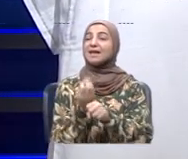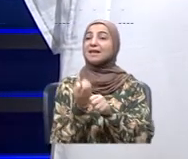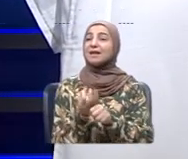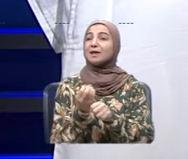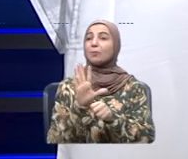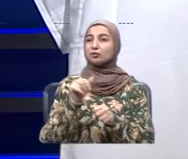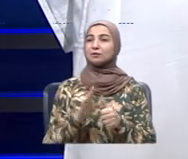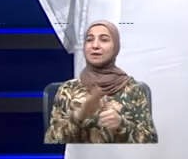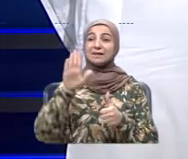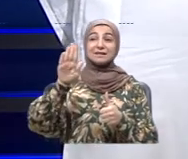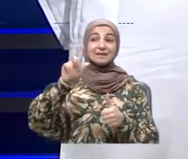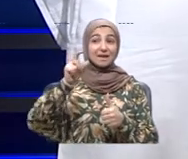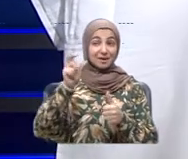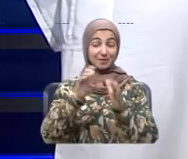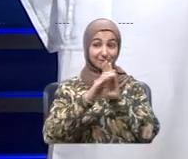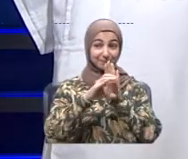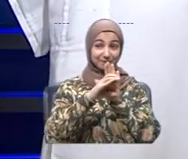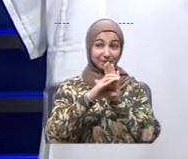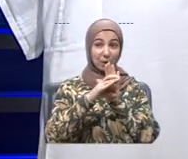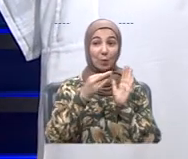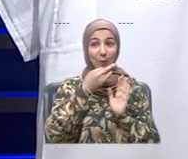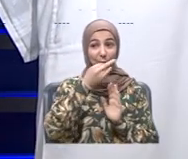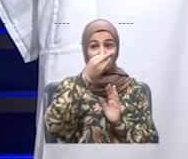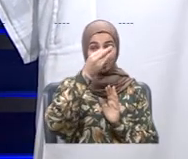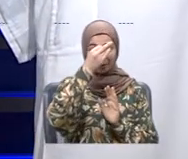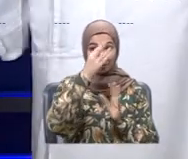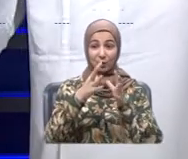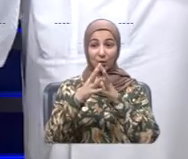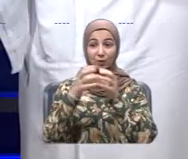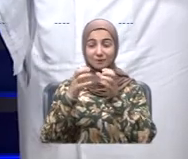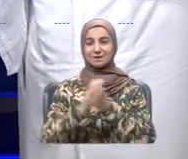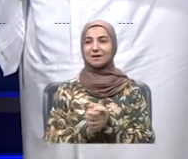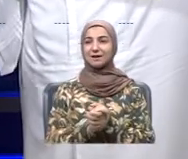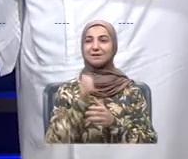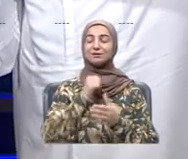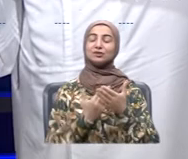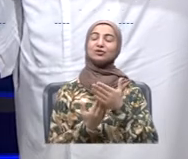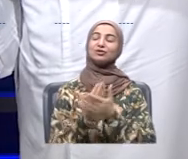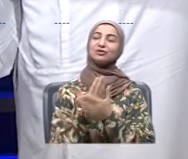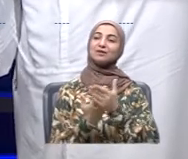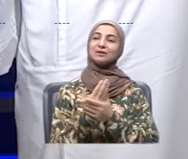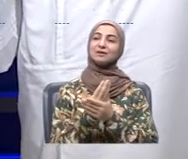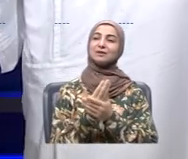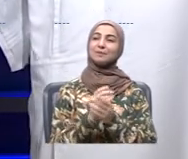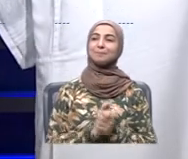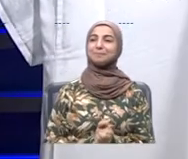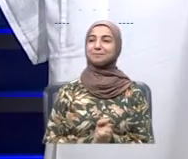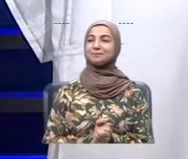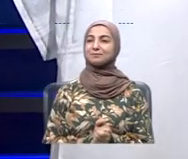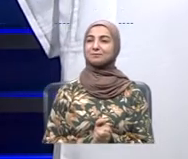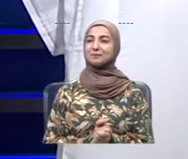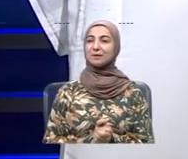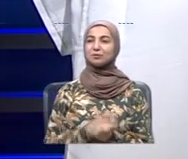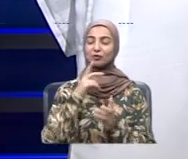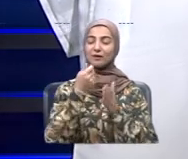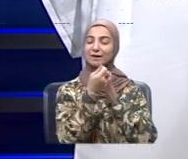سرد ووصف وتفسير، ولكن في هذا النص الجديد سوف نقف أمام